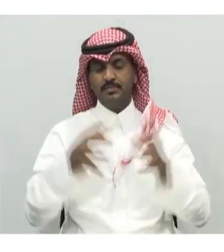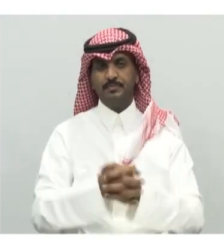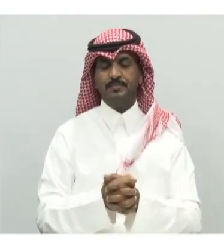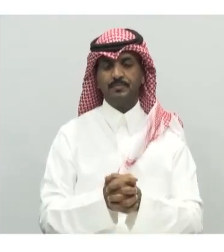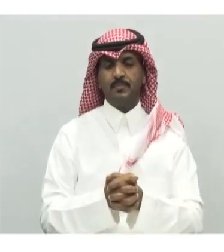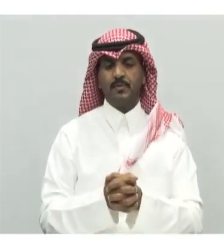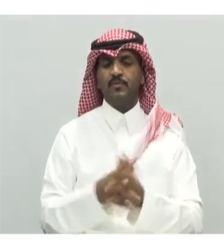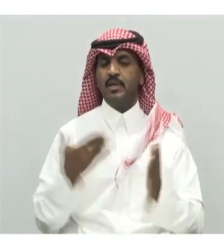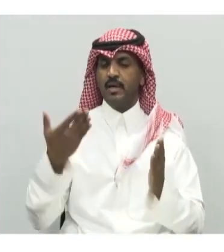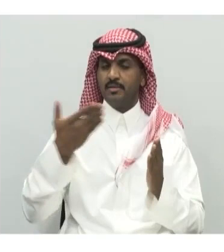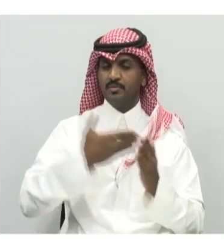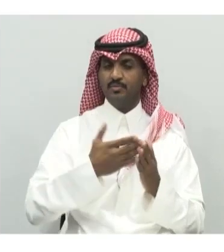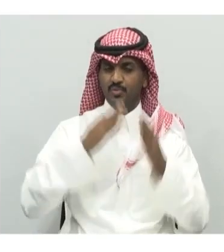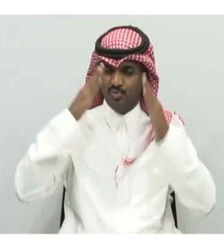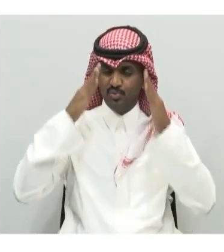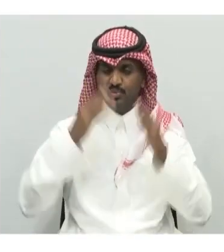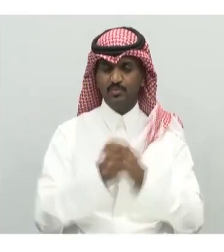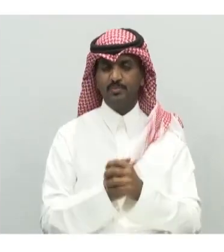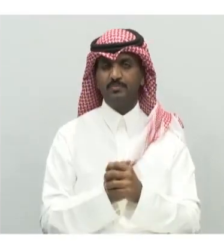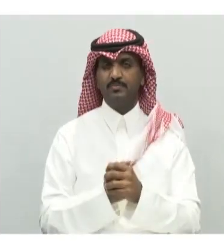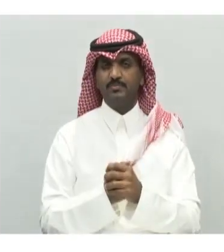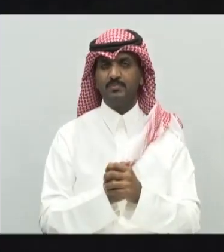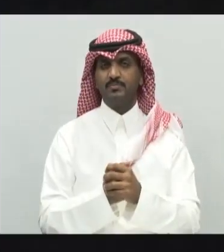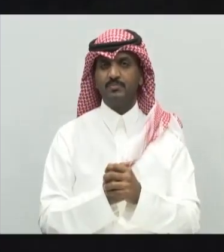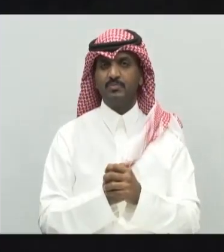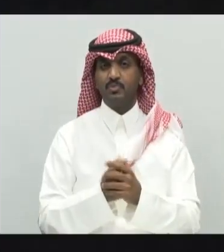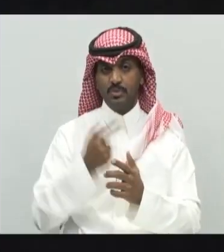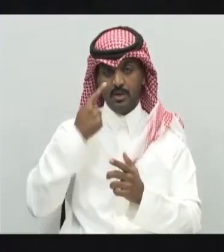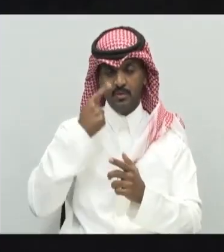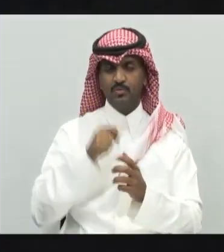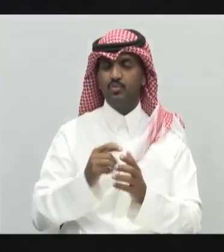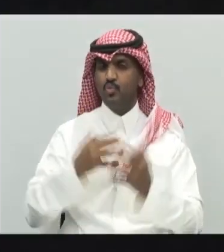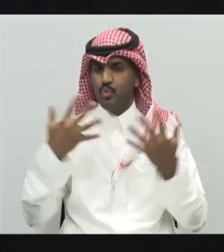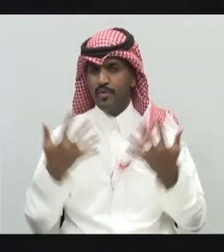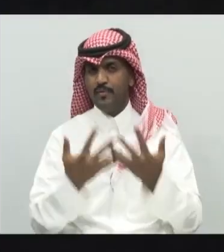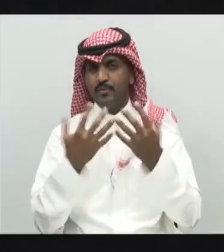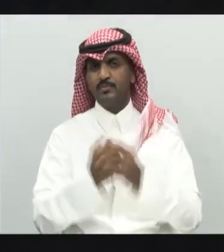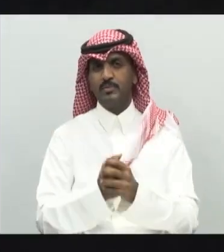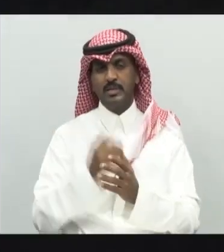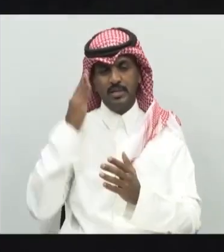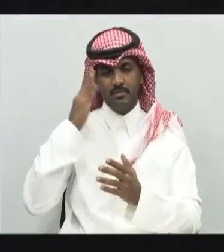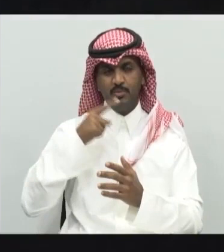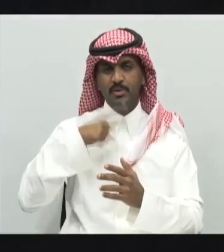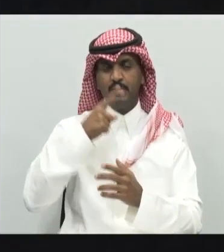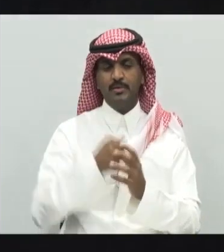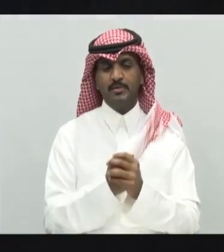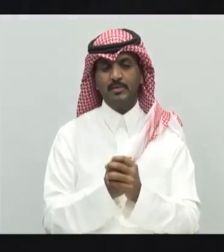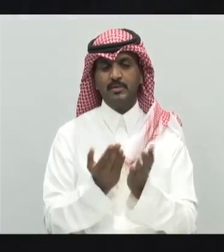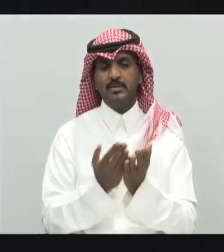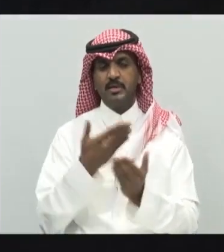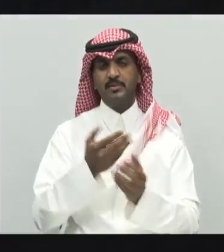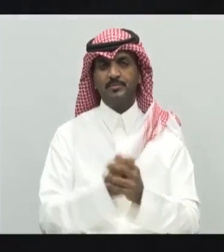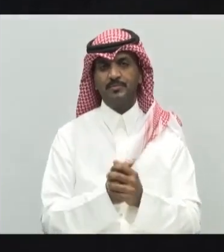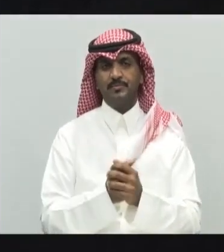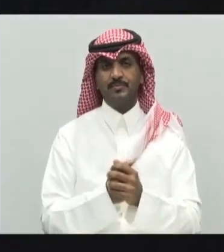وفي نهايه درسنا اشكركم ابنائي وبناتي على حسن صائم وتفاعلكم والتقي بكم باذن الله تعالى في الدرس